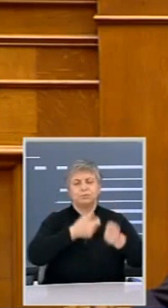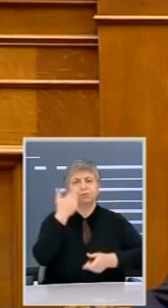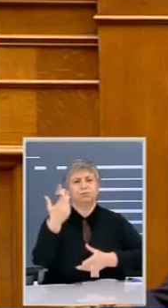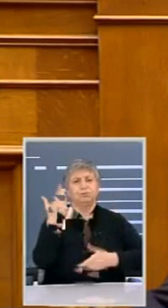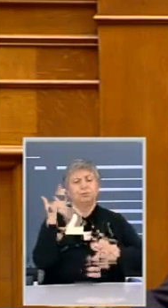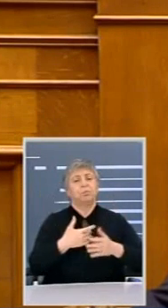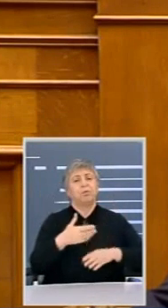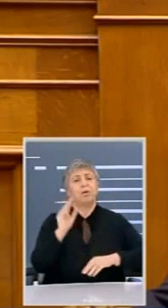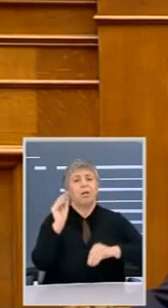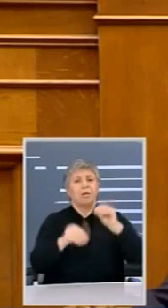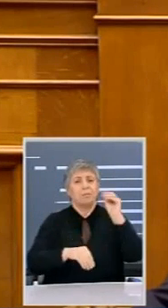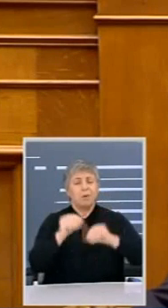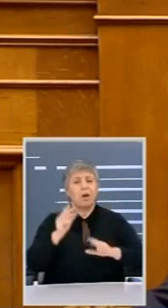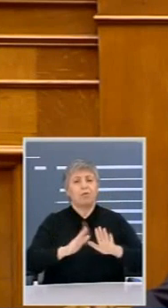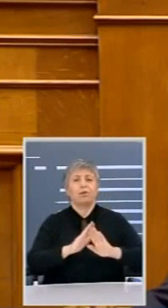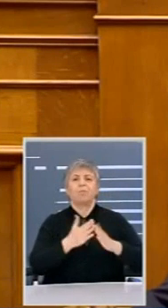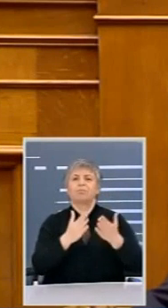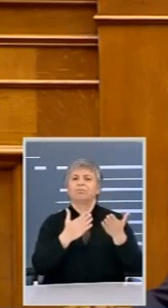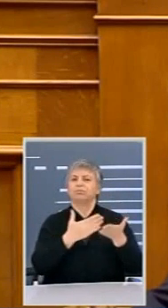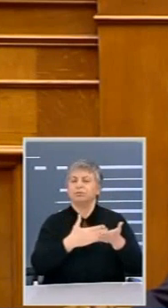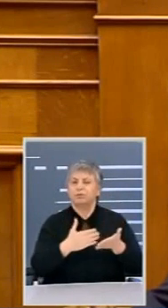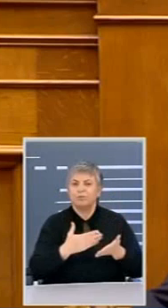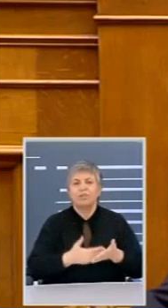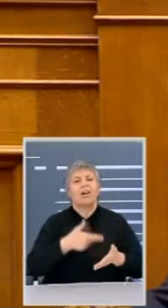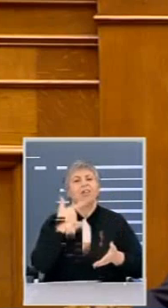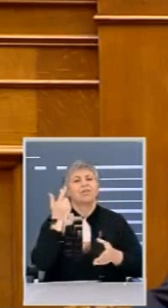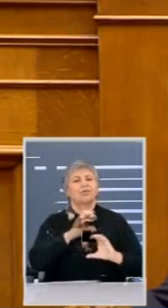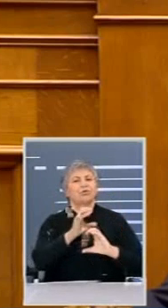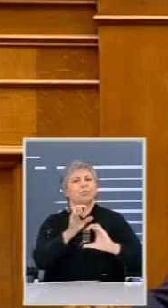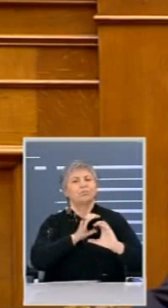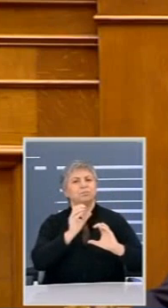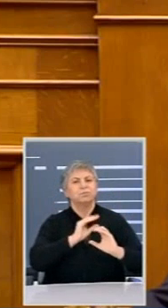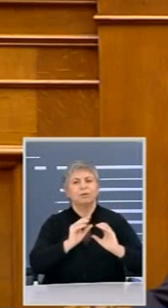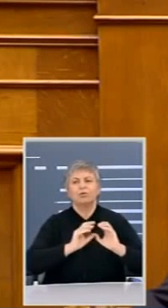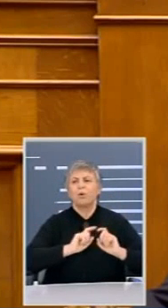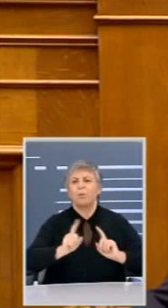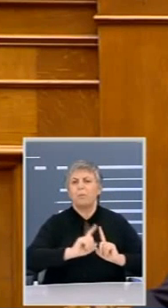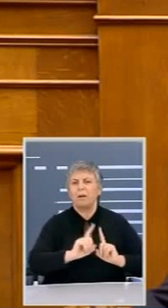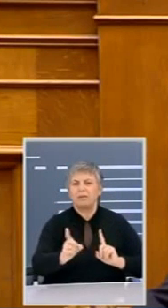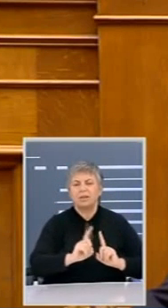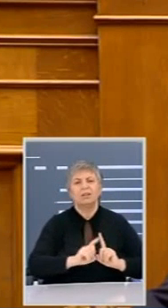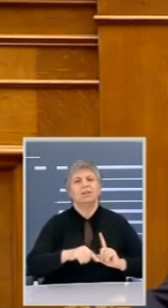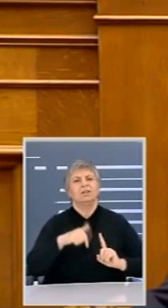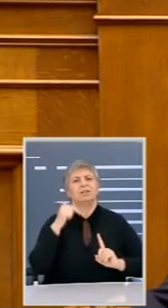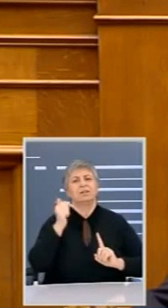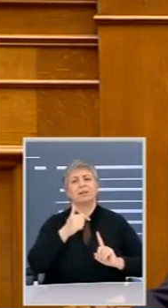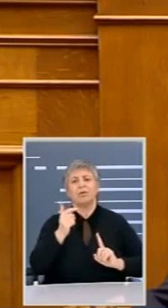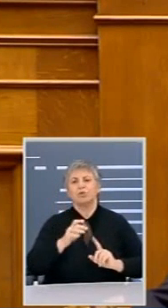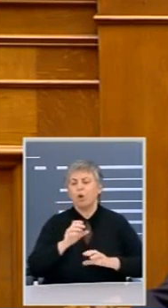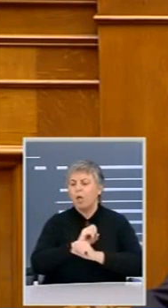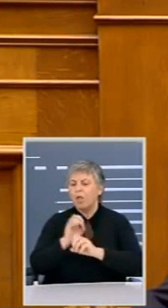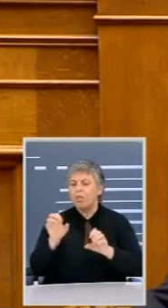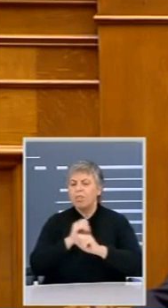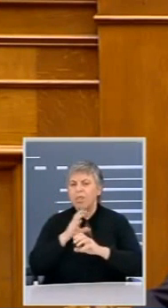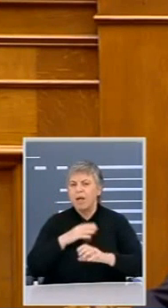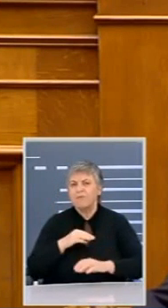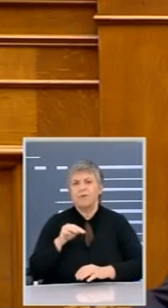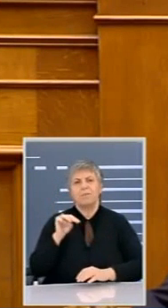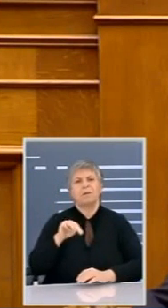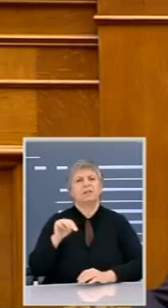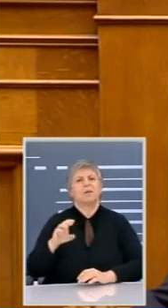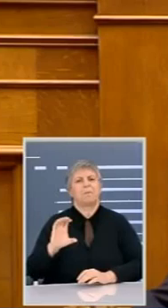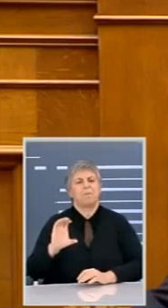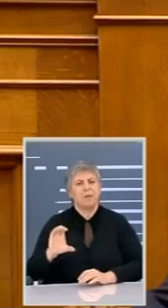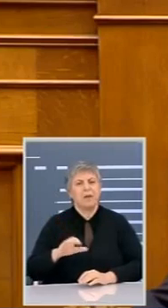λαμπερά φυλάδια, μετακινήσεις ψηφοφόρων, αγορά τηλεοπτικού χρόνου και όχι μόνο, με σκοπό τη χειραγώγηση της κοινής